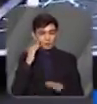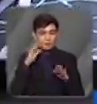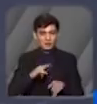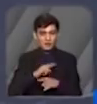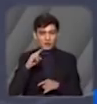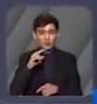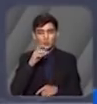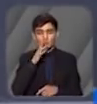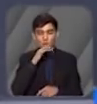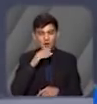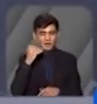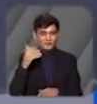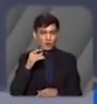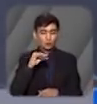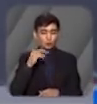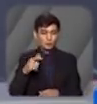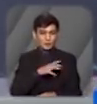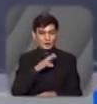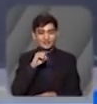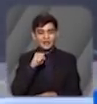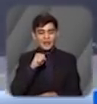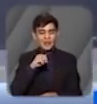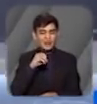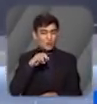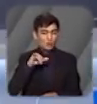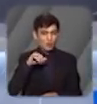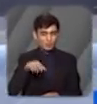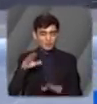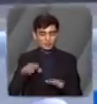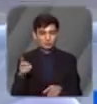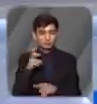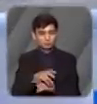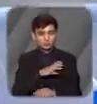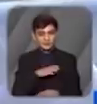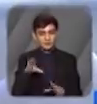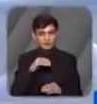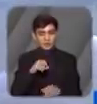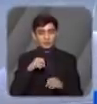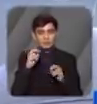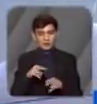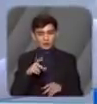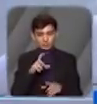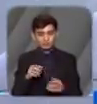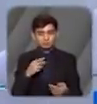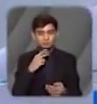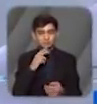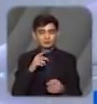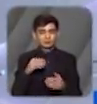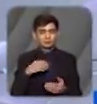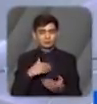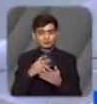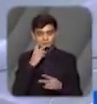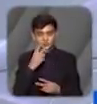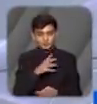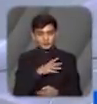әуежайына оңтүстік Корея астанасы Сеулден жолаушылар ұшып келді. Барлық адамды арнайы мамандар тексеріп қарсы алды. Елдегі